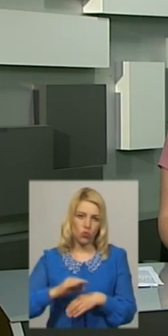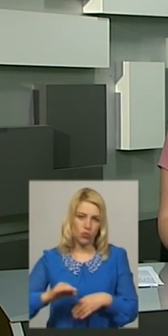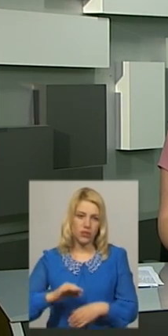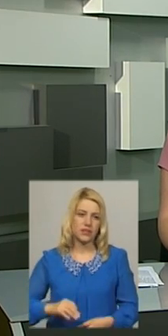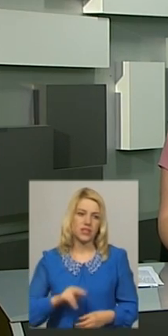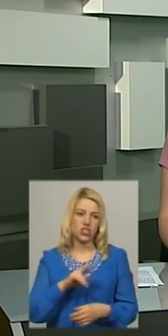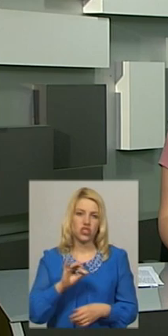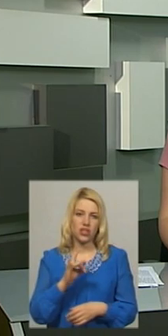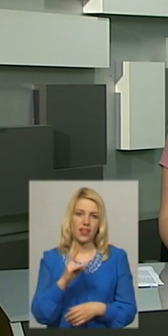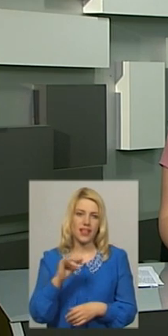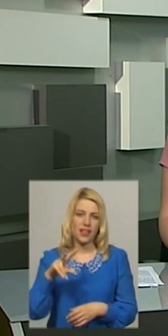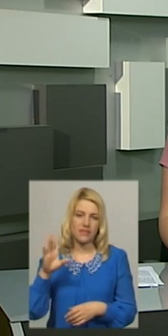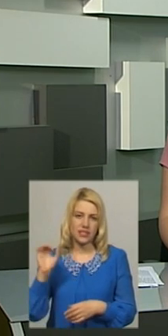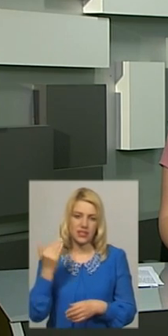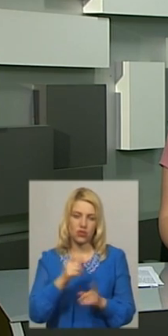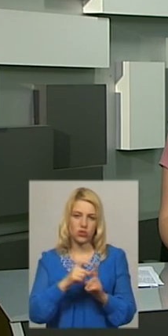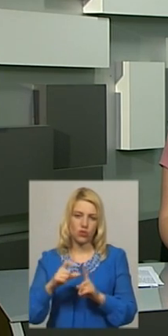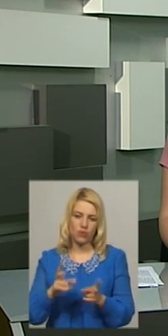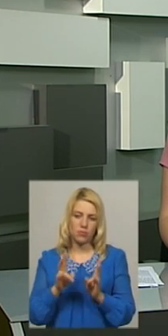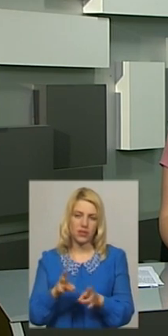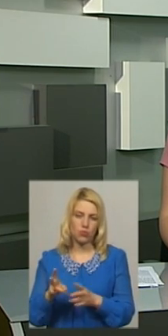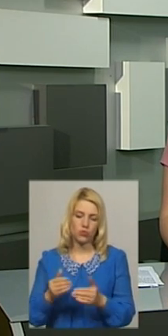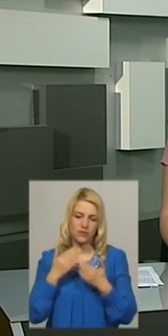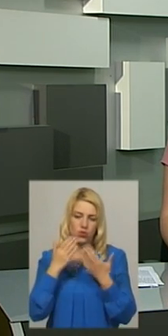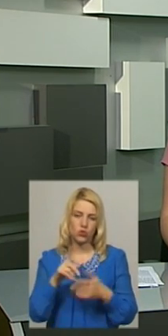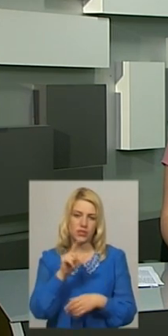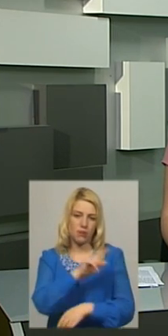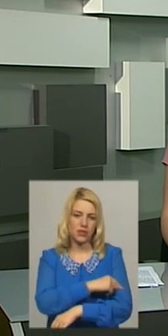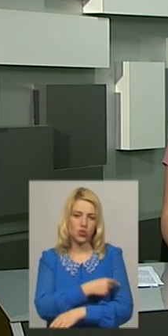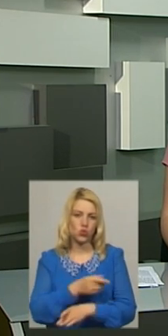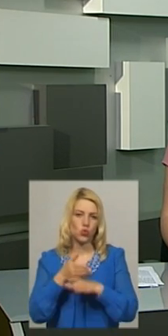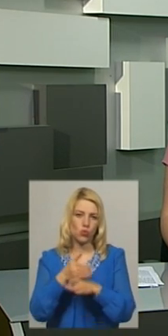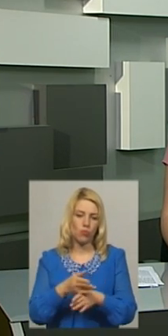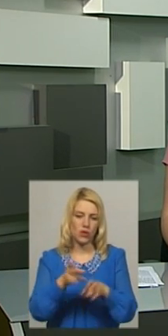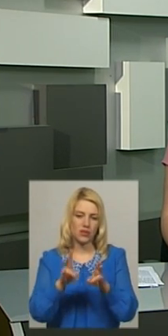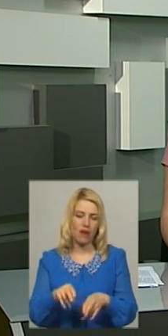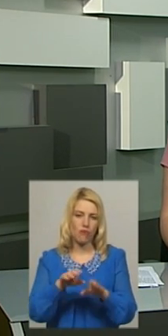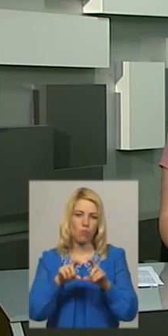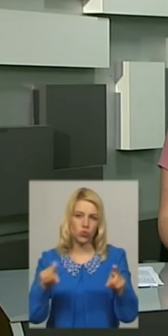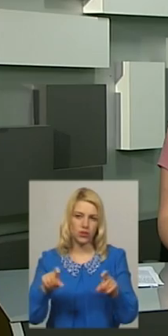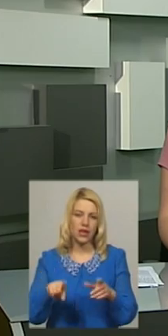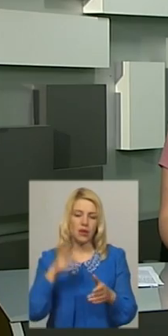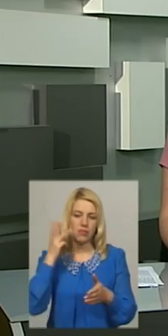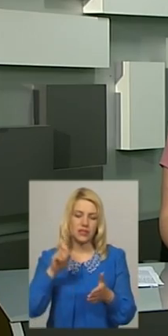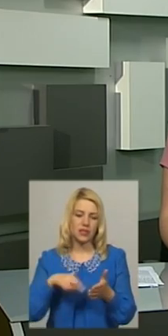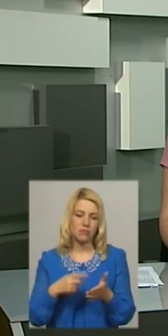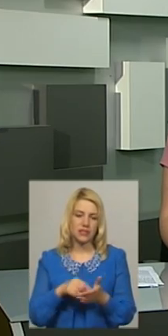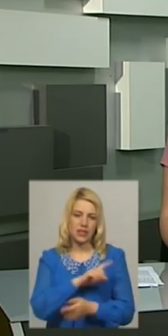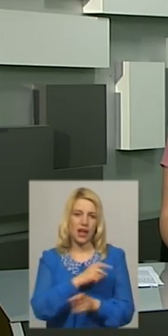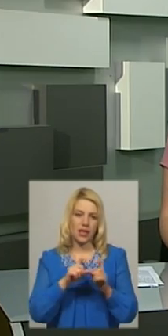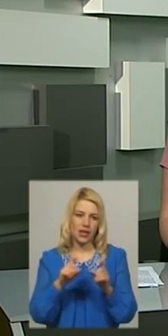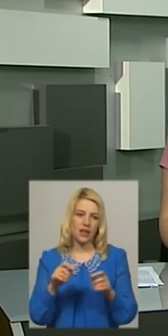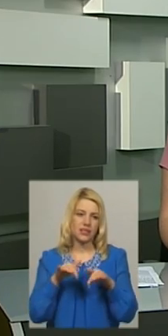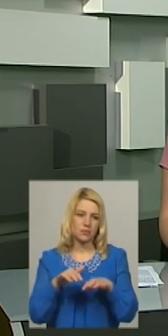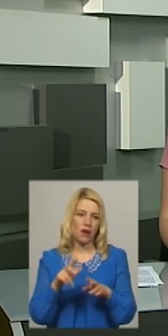Людмила Чернилевська. За її словами, травмований звернувся за медичною допомогою до травмпункту Хмельницької міської лікарні. Справою займається